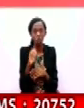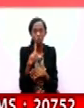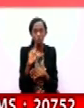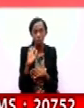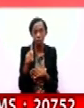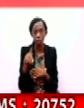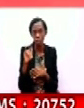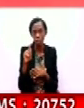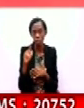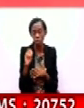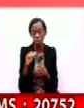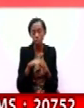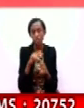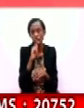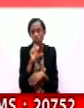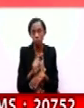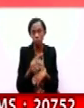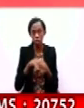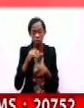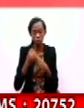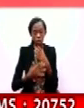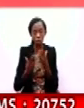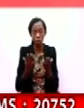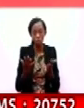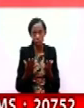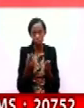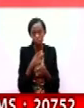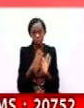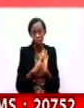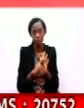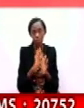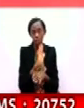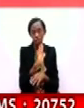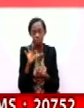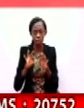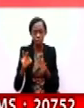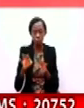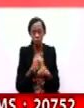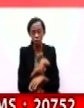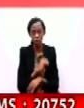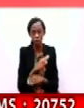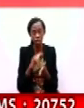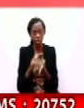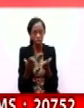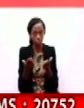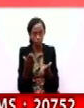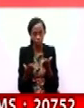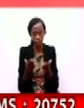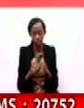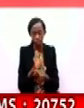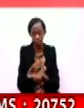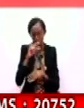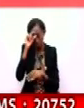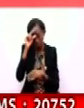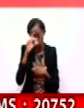bunge la Teso Kusini County ya Busia, ambao usimamizi wake umeelezea hofu kwamba huenda hatua ya serikali